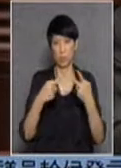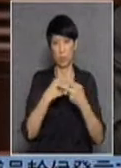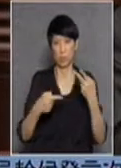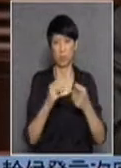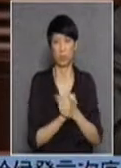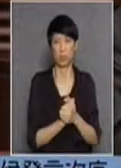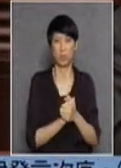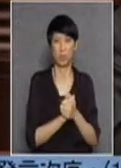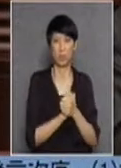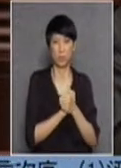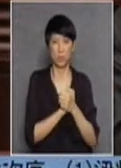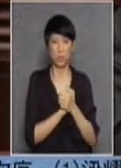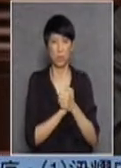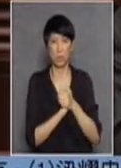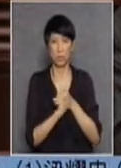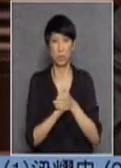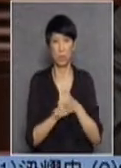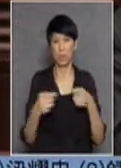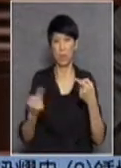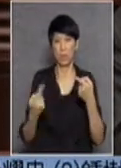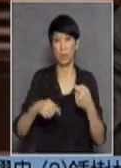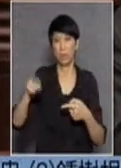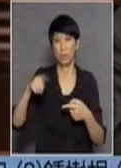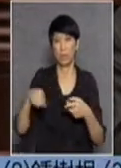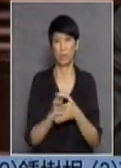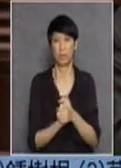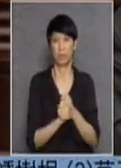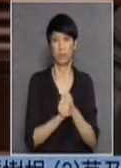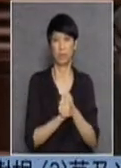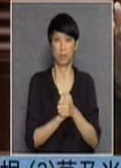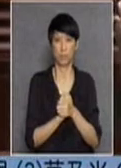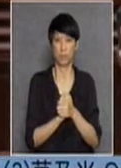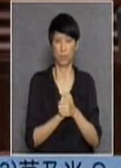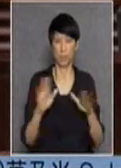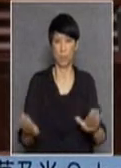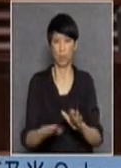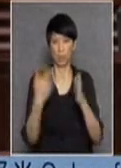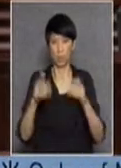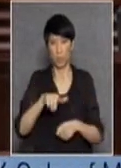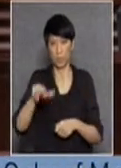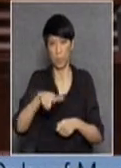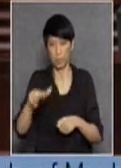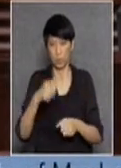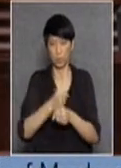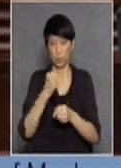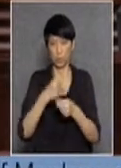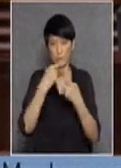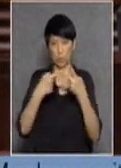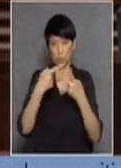多少？11,000多。他开始的人工是8,000多，做了20年之